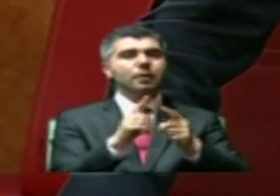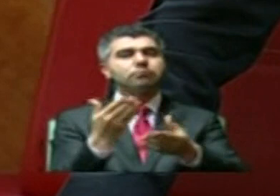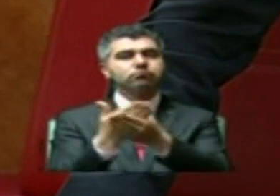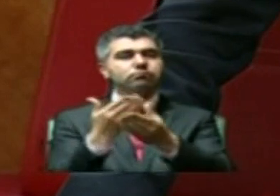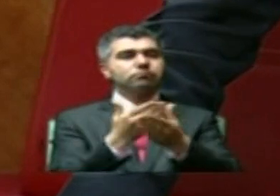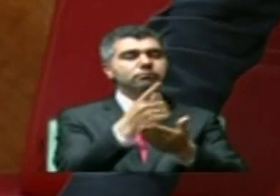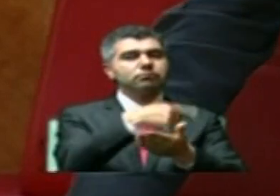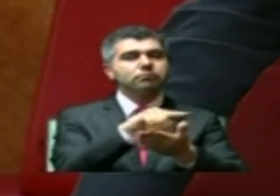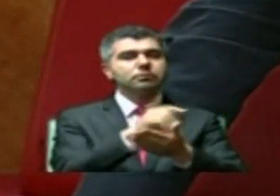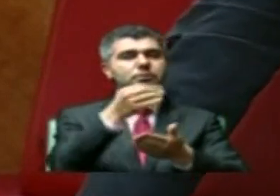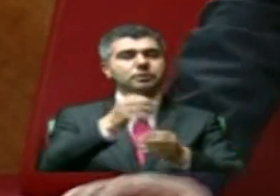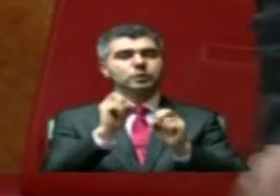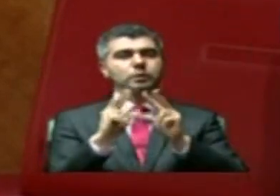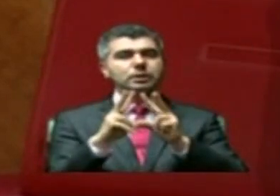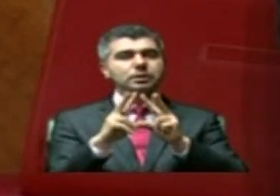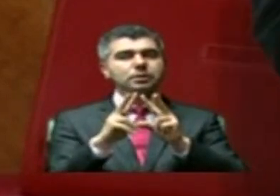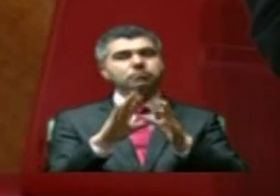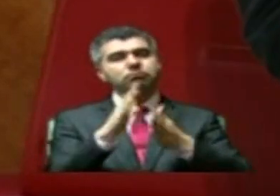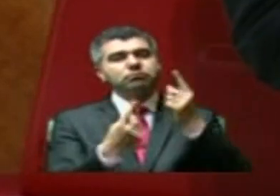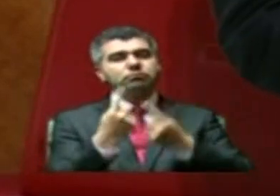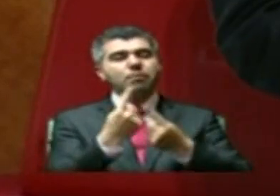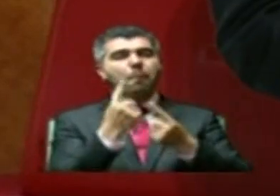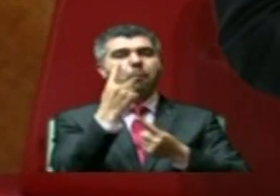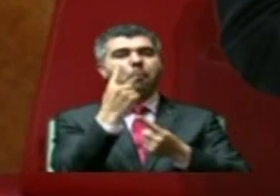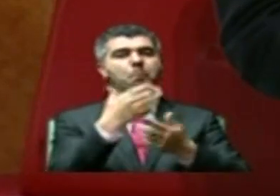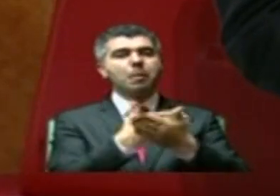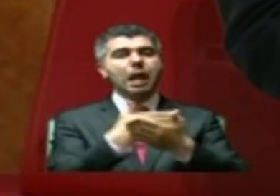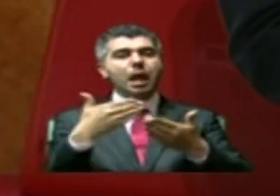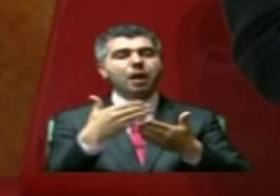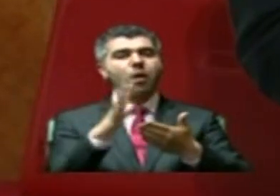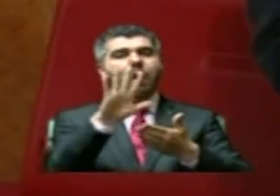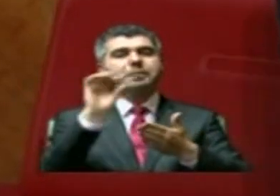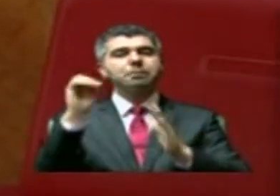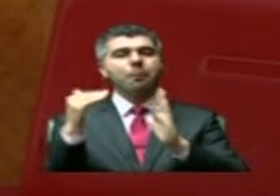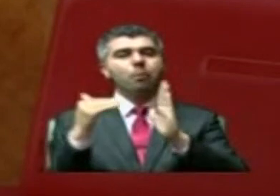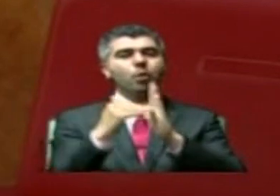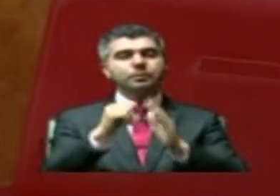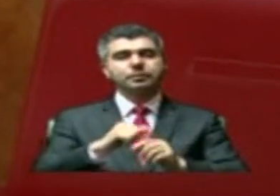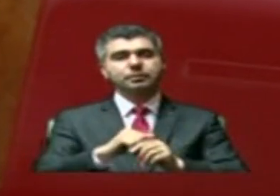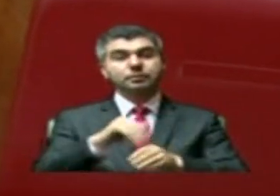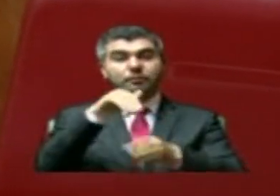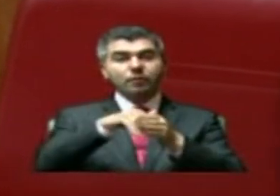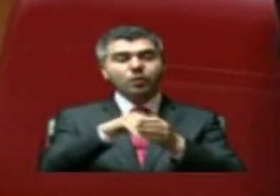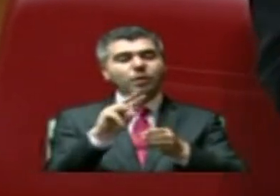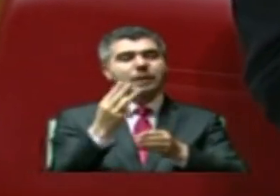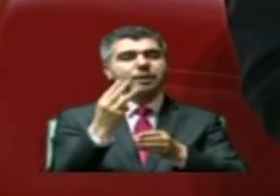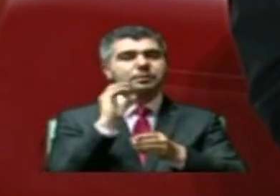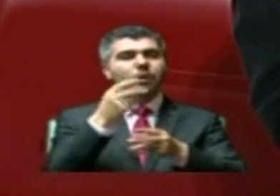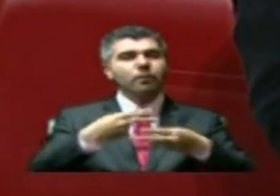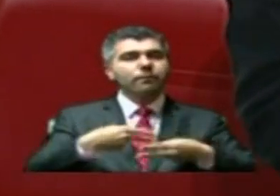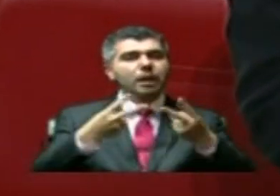الحصة ديال الدولة وصلت لأزيد من مليار ونص ديال الدرهم. خدينا الصندوق الثالث واللي